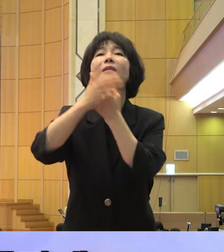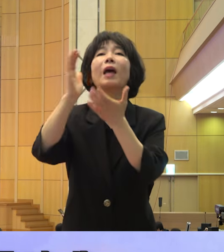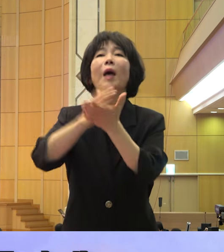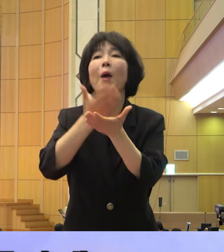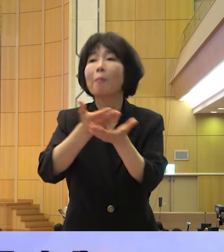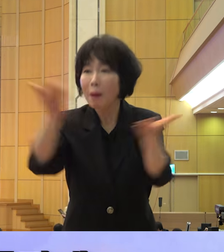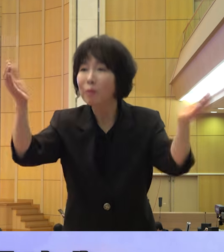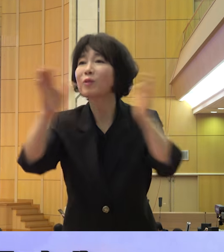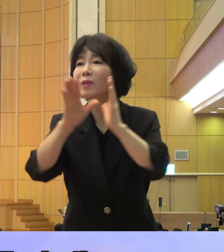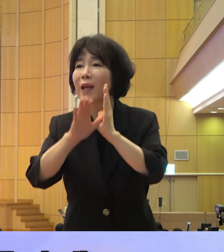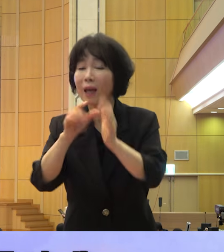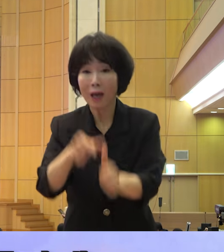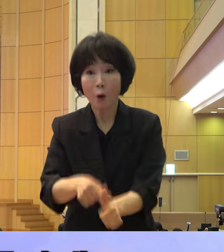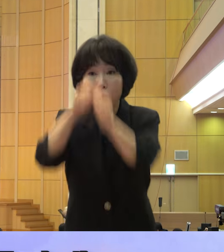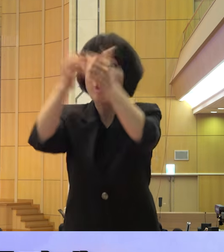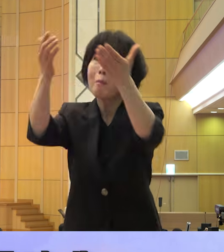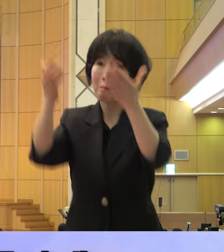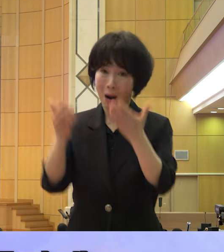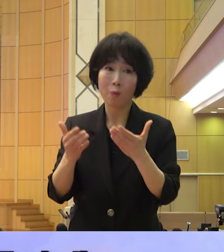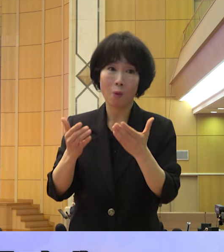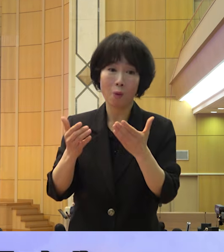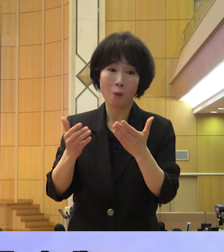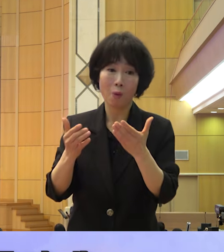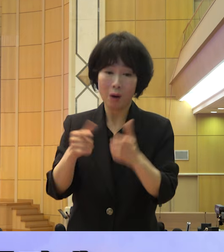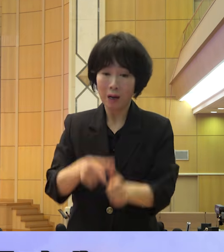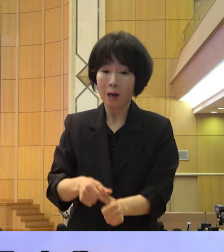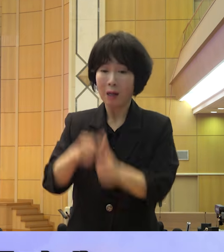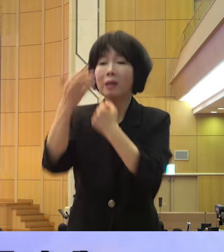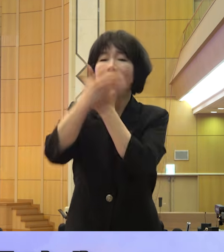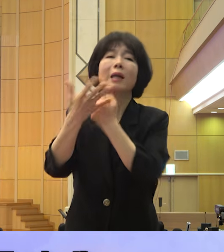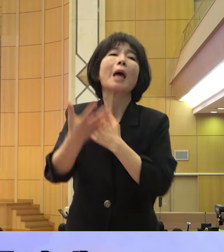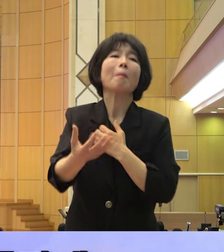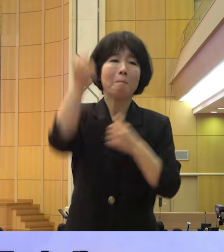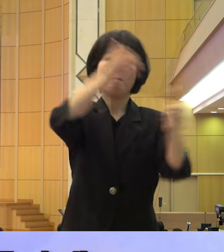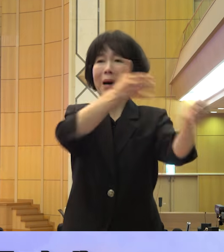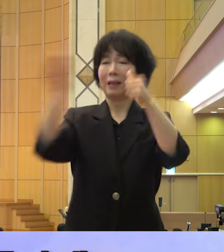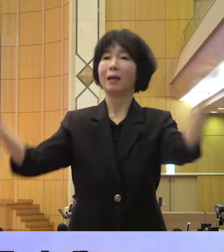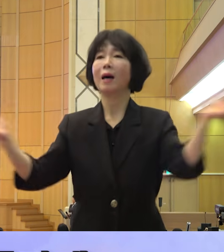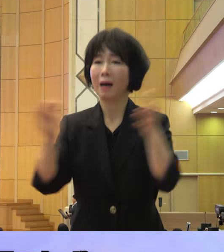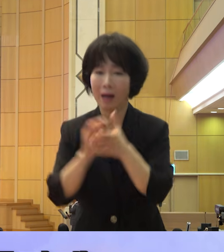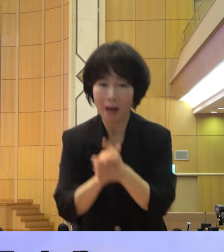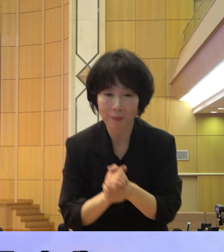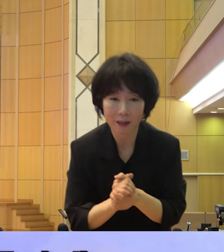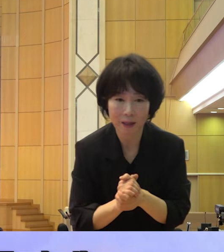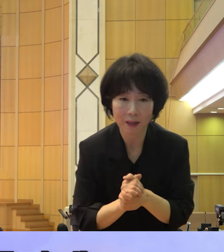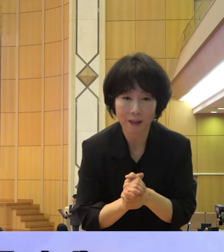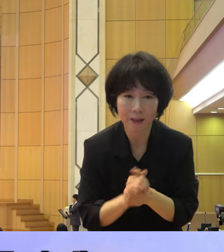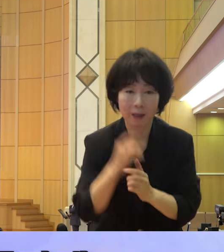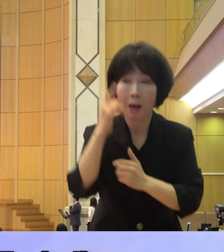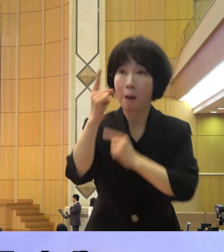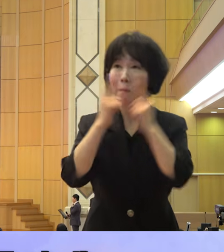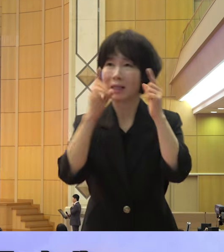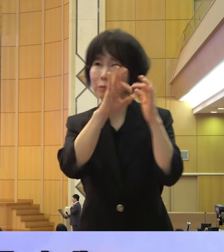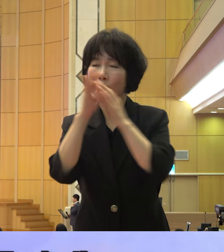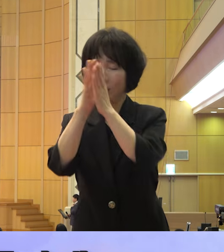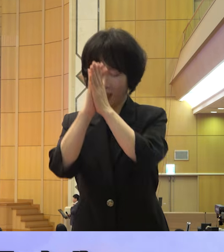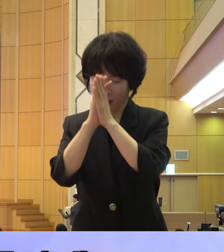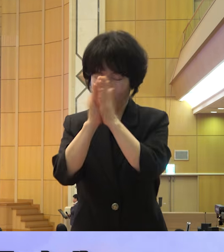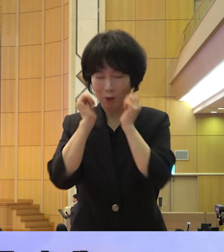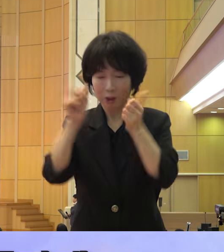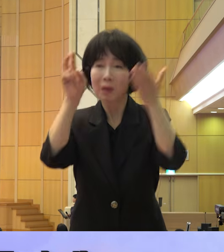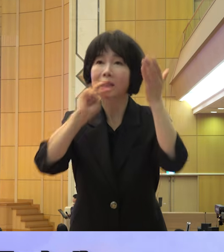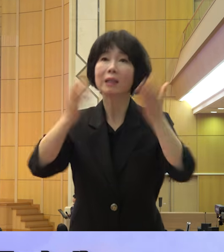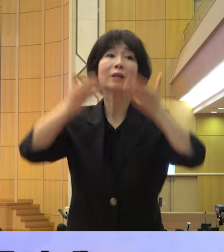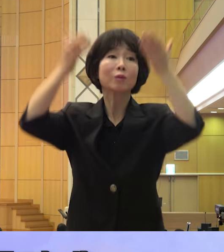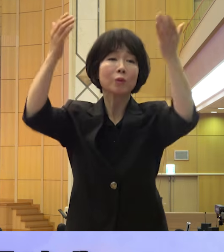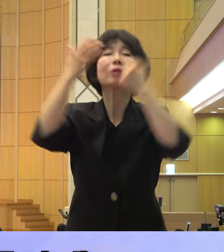때에 구원을 받고 은혜를 받아라. 그래서 오늘 말씀을 통해서 기도를 통해서 찬양을